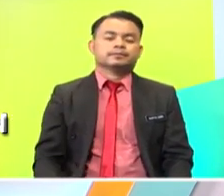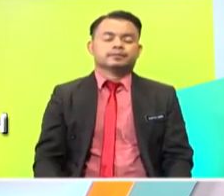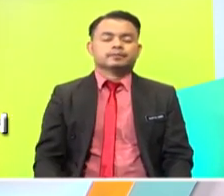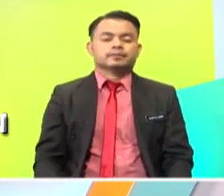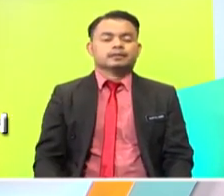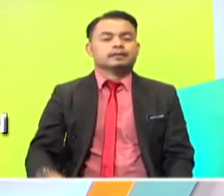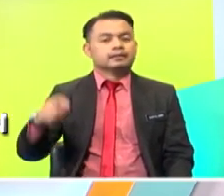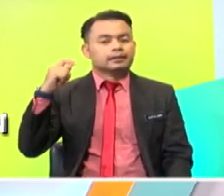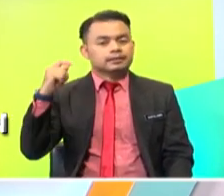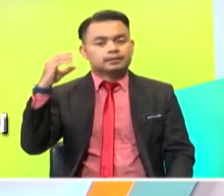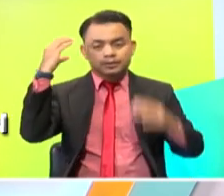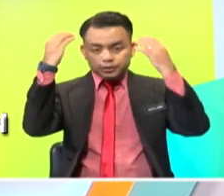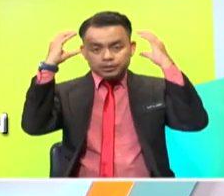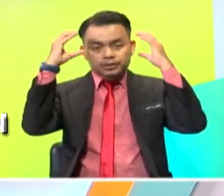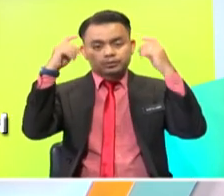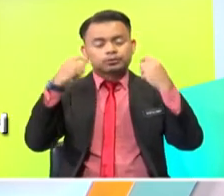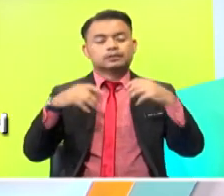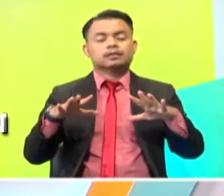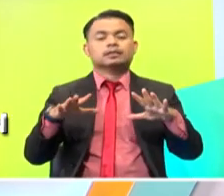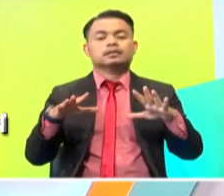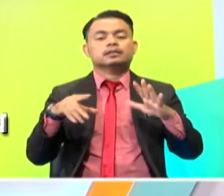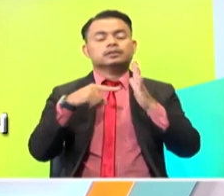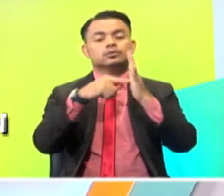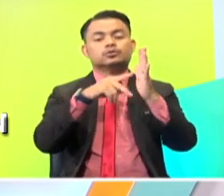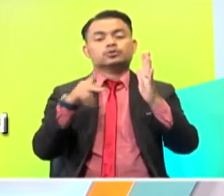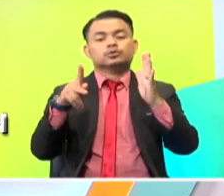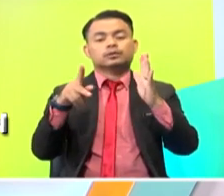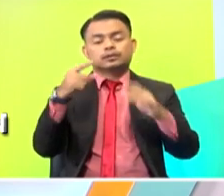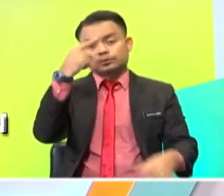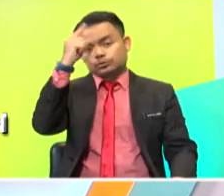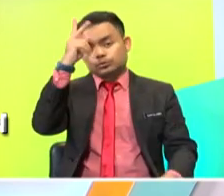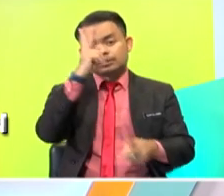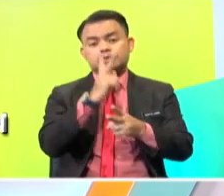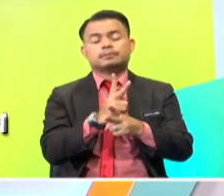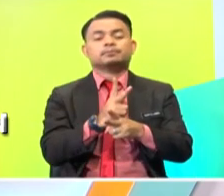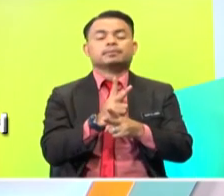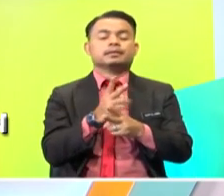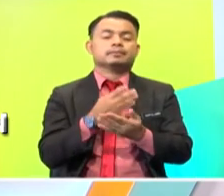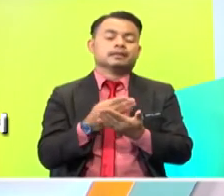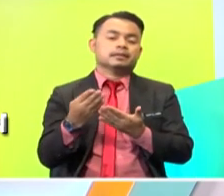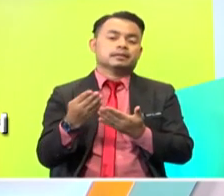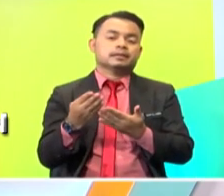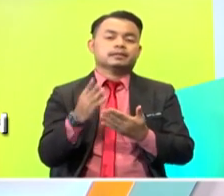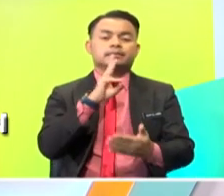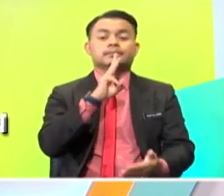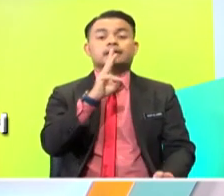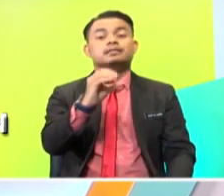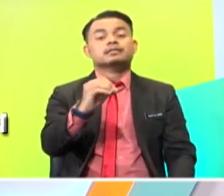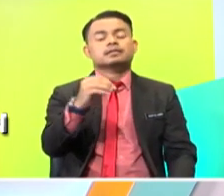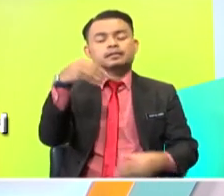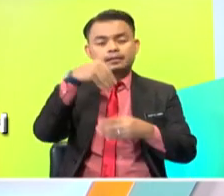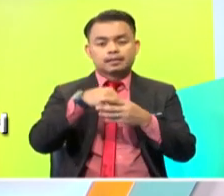Tunjukkan bagaimana kita membuat penyimpanan bahan basah sedalam bekas gile